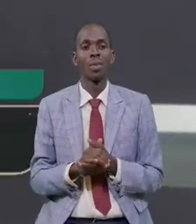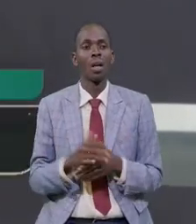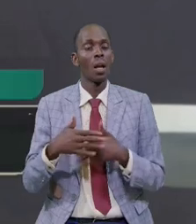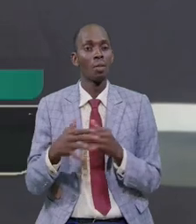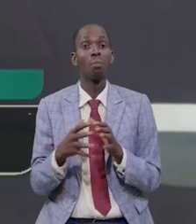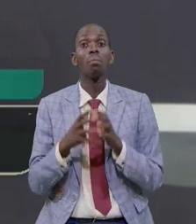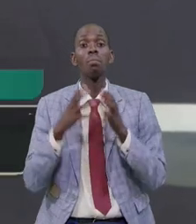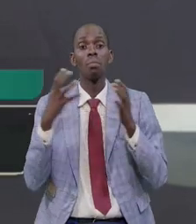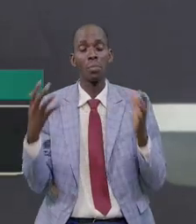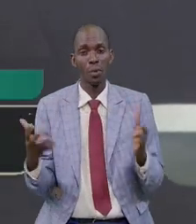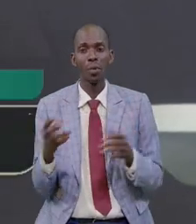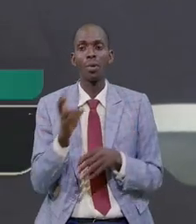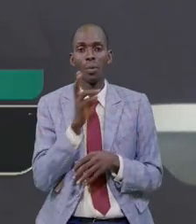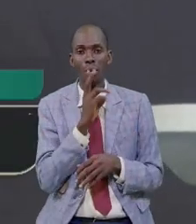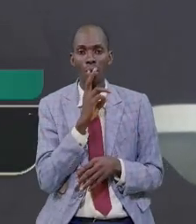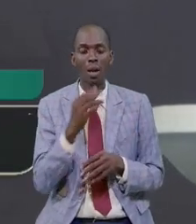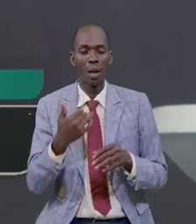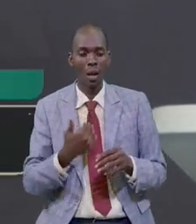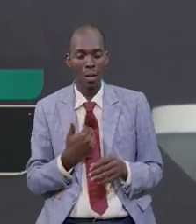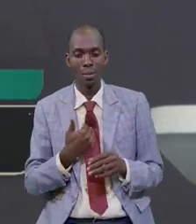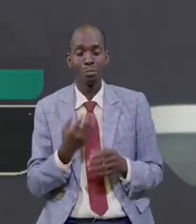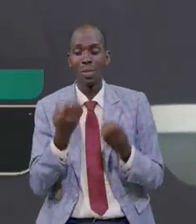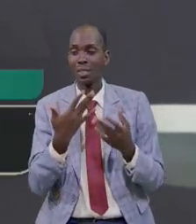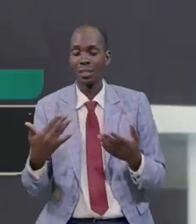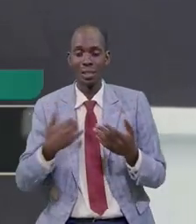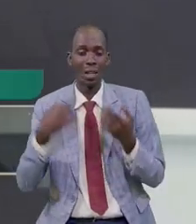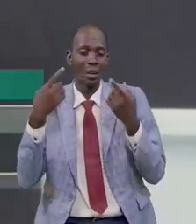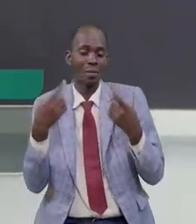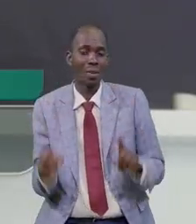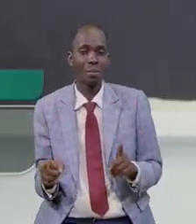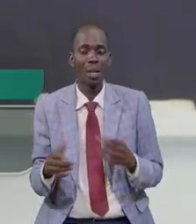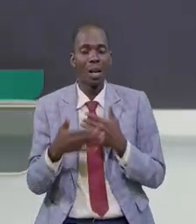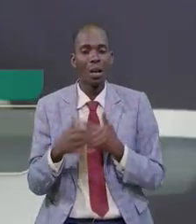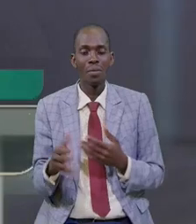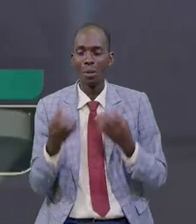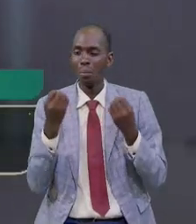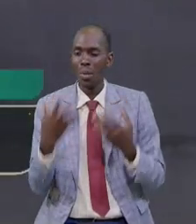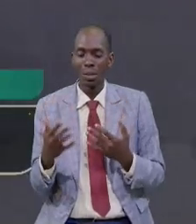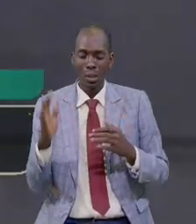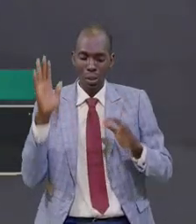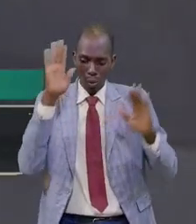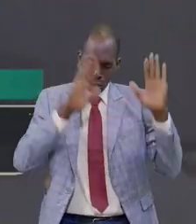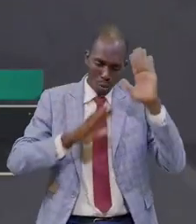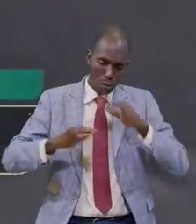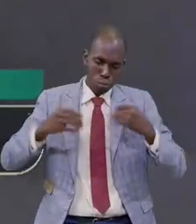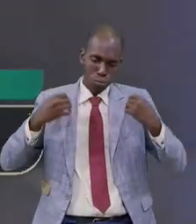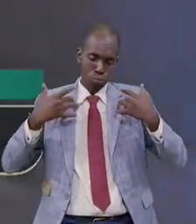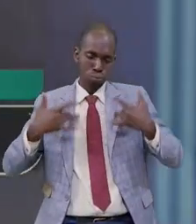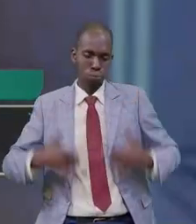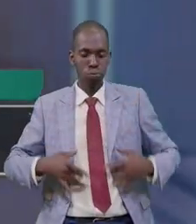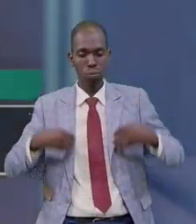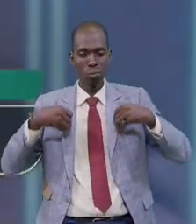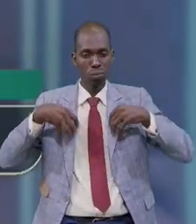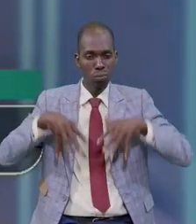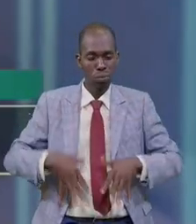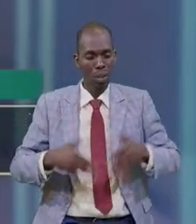plusieurs jours est passé sous le pont après que le des des découragements ce soit instantalés